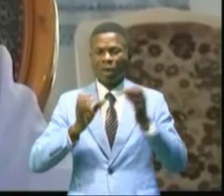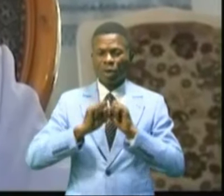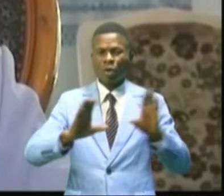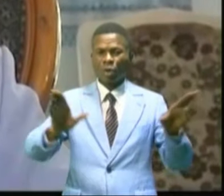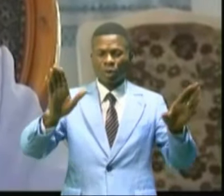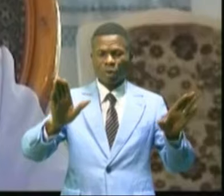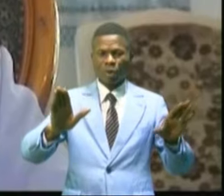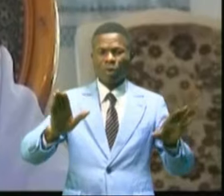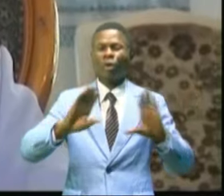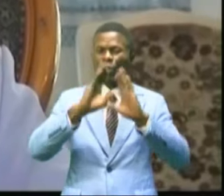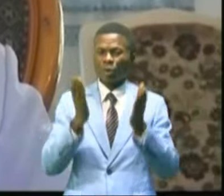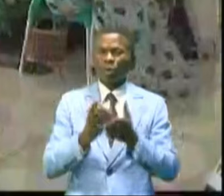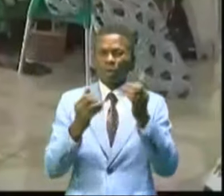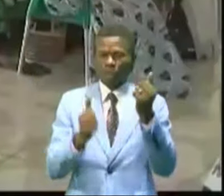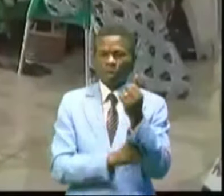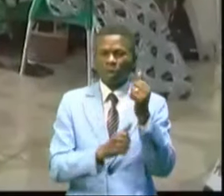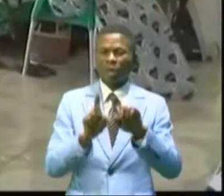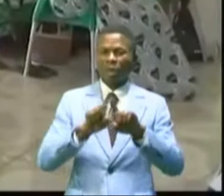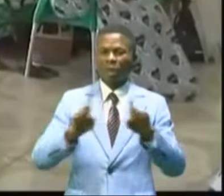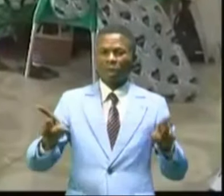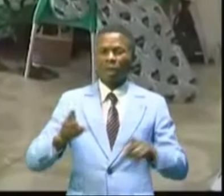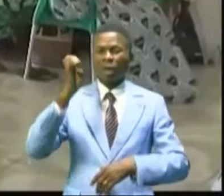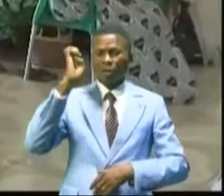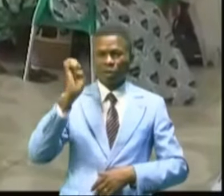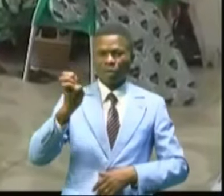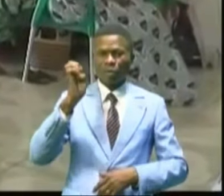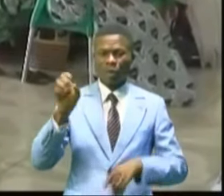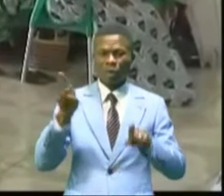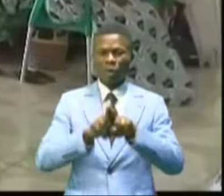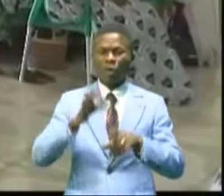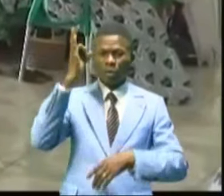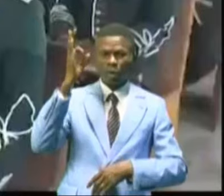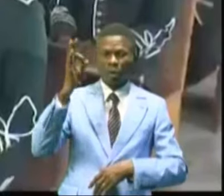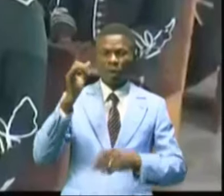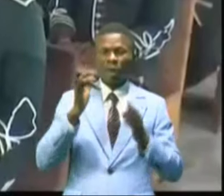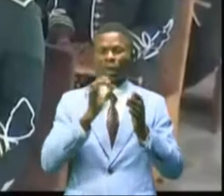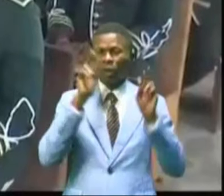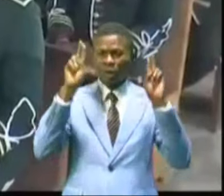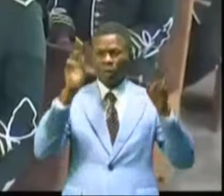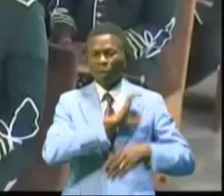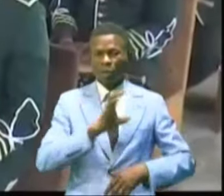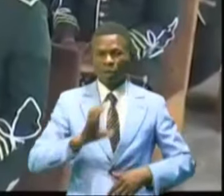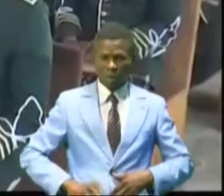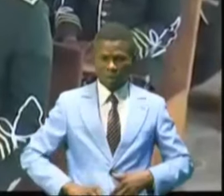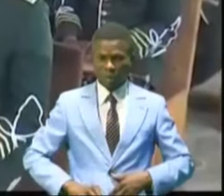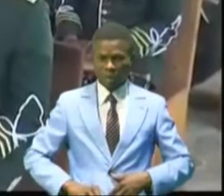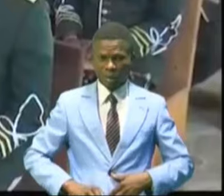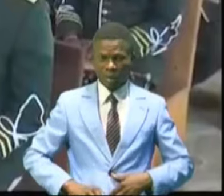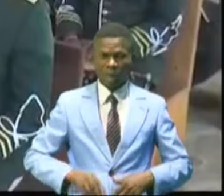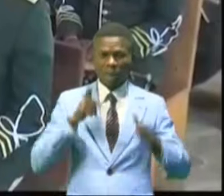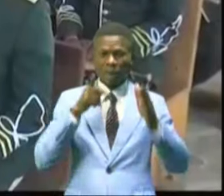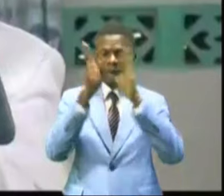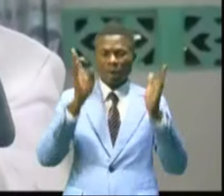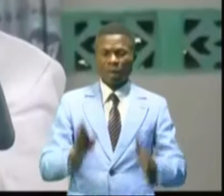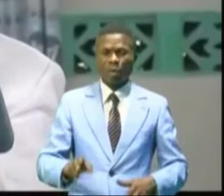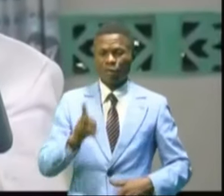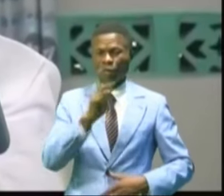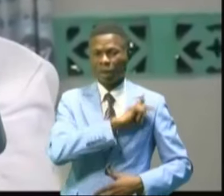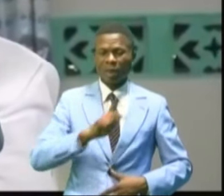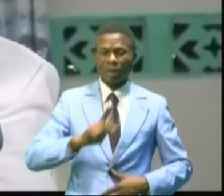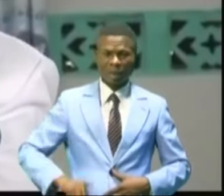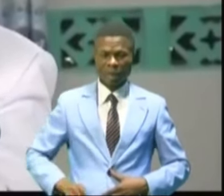fausses doctrines contraires à l'évangile tel que prêché par le Christ et martelé par le prophète Simon Kimbangu.